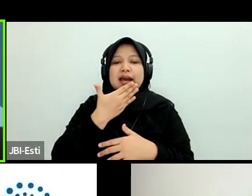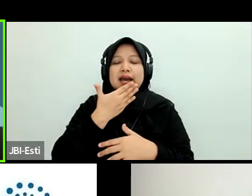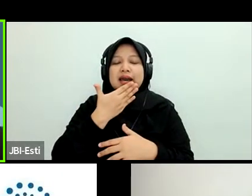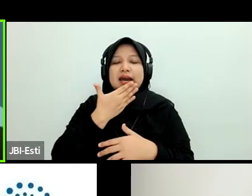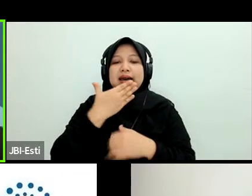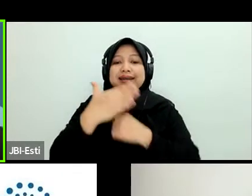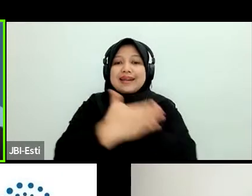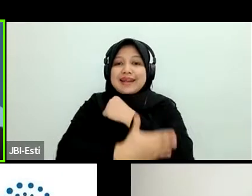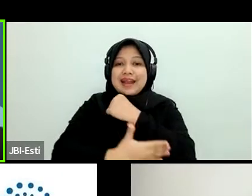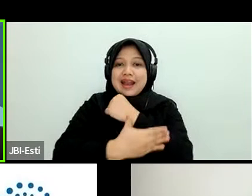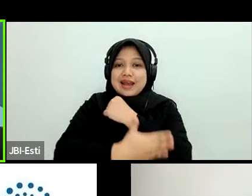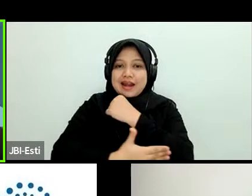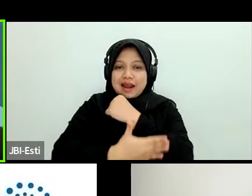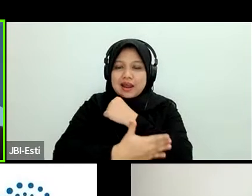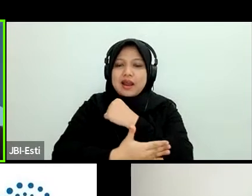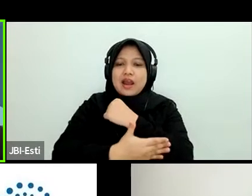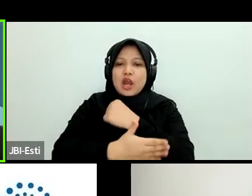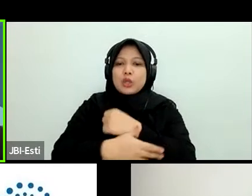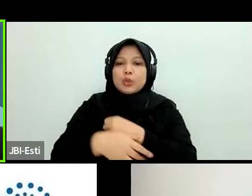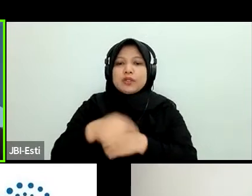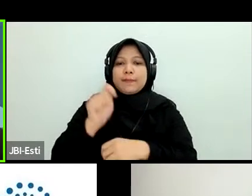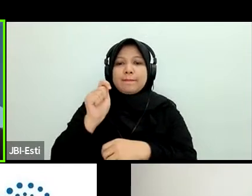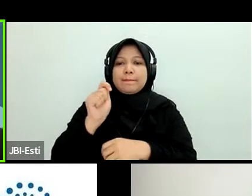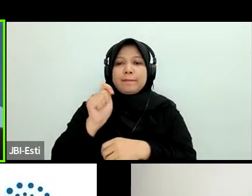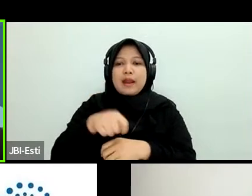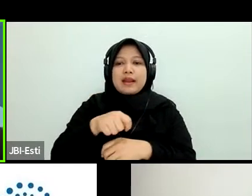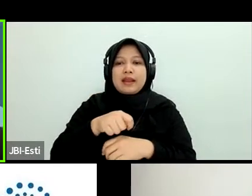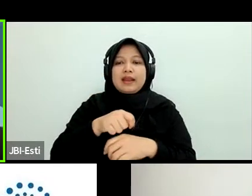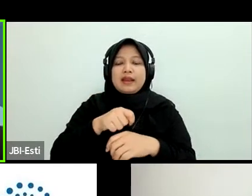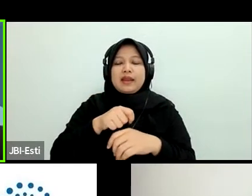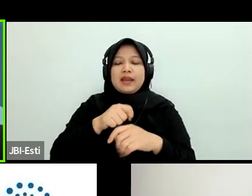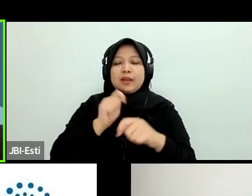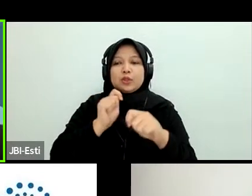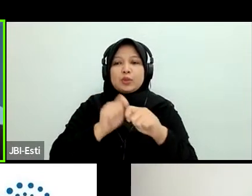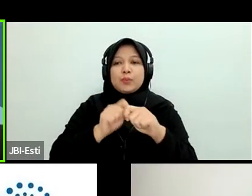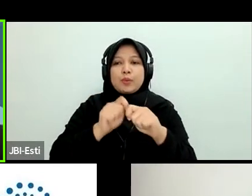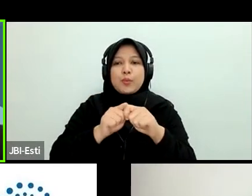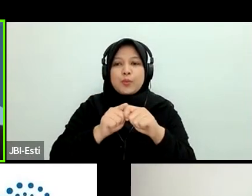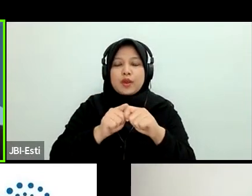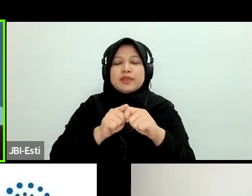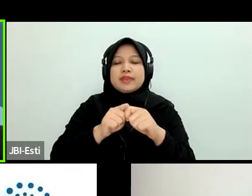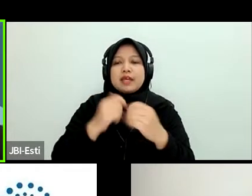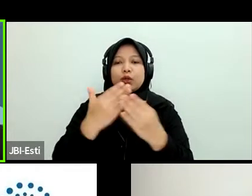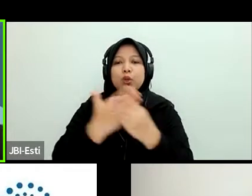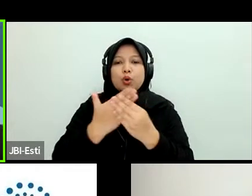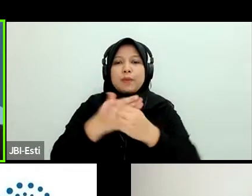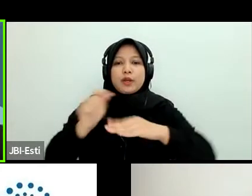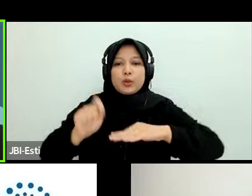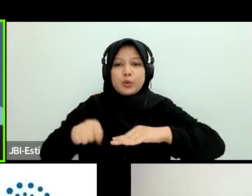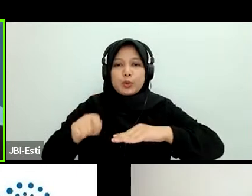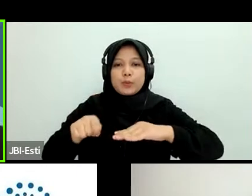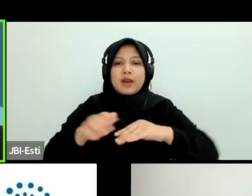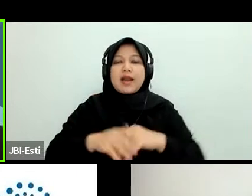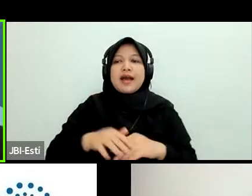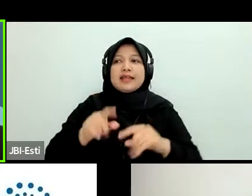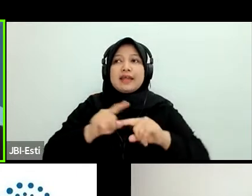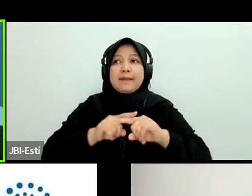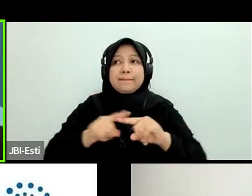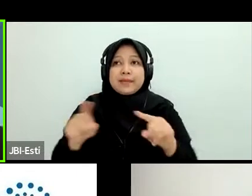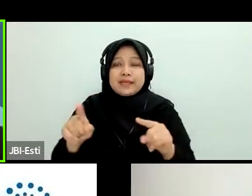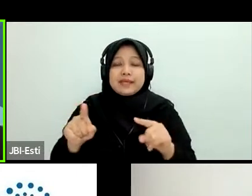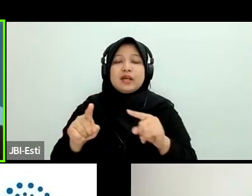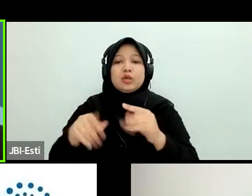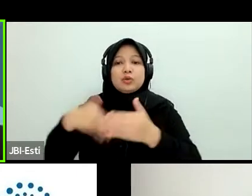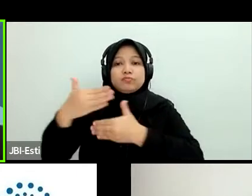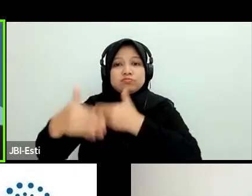pertama dokumen-dokumen hukum gitu ya cuman dalam perkembangannya ternyata di